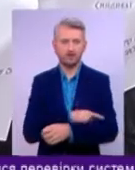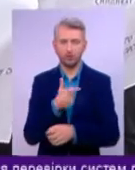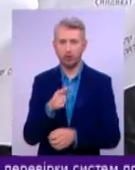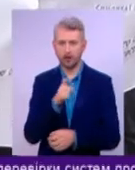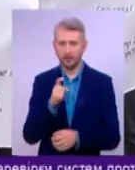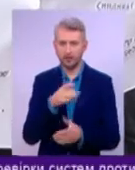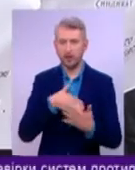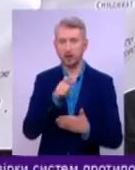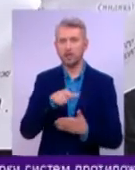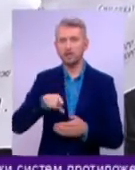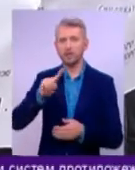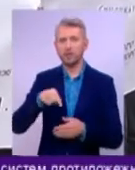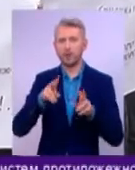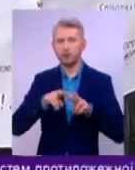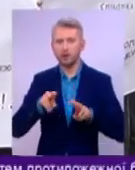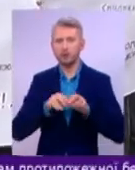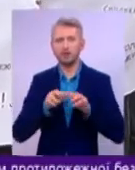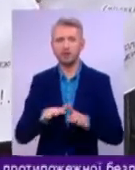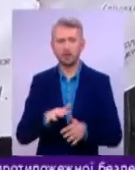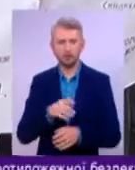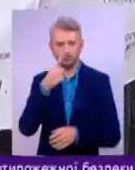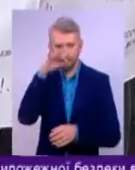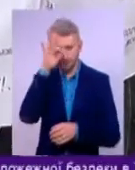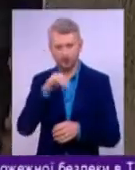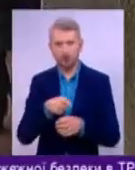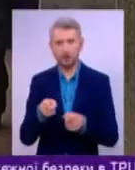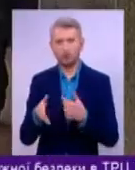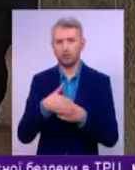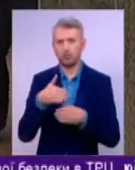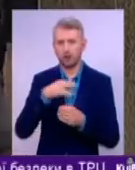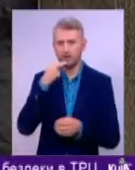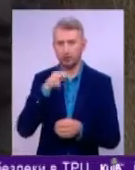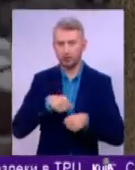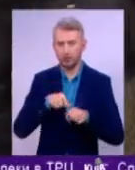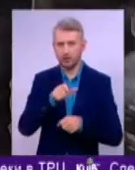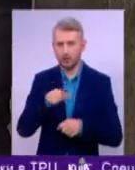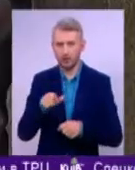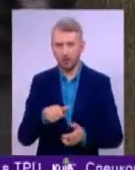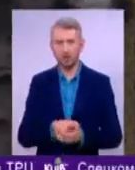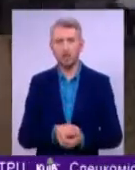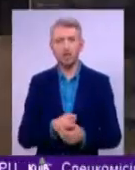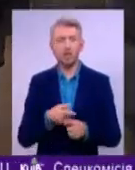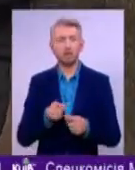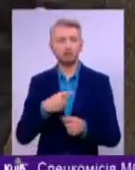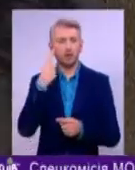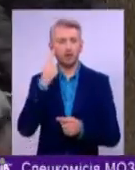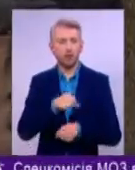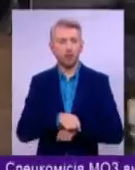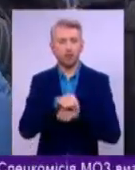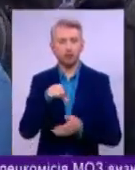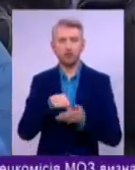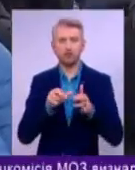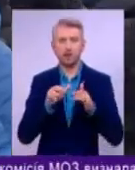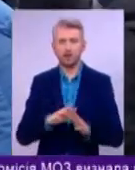газ. Активісти вимагають розслідувати дії силовиків та притягнути винних у побутті людей до відповідальності. На знак протесту учасники